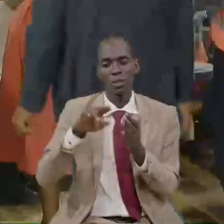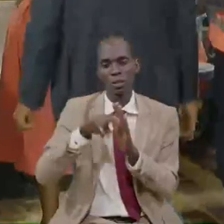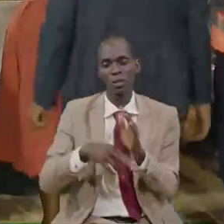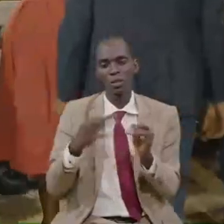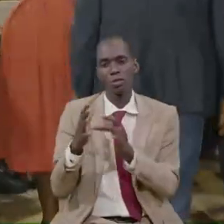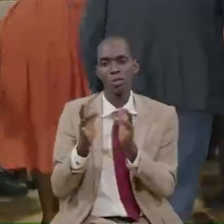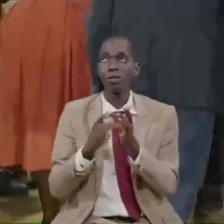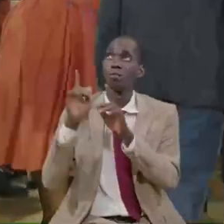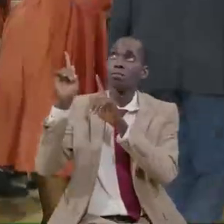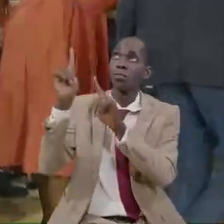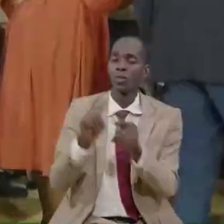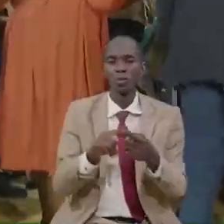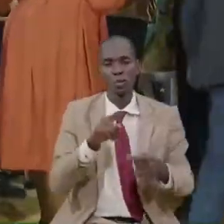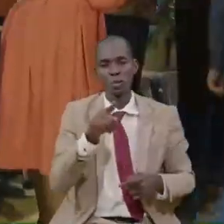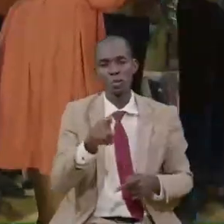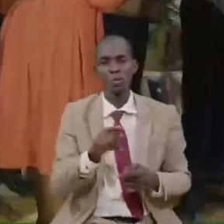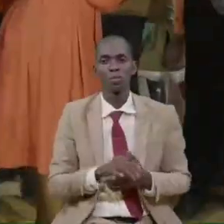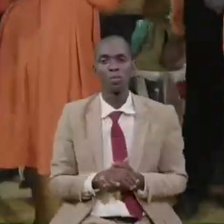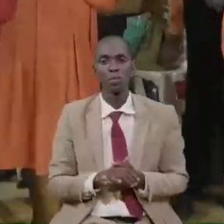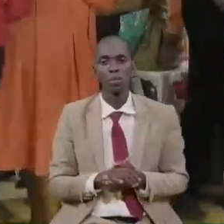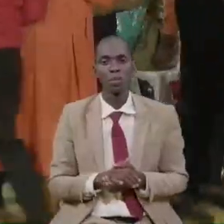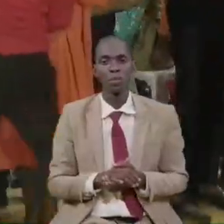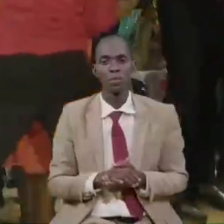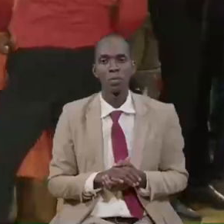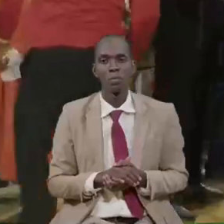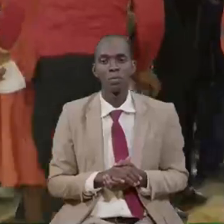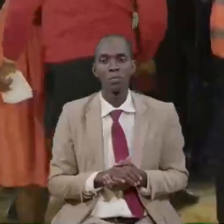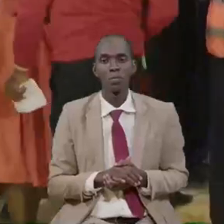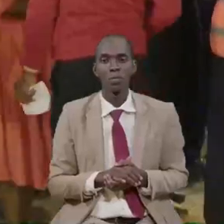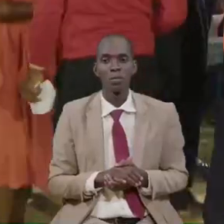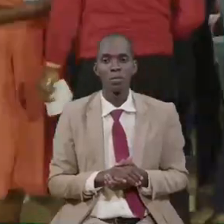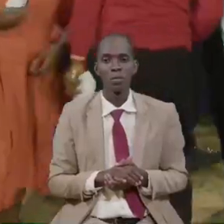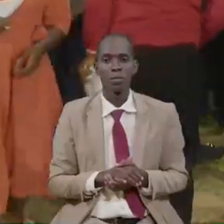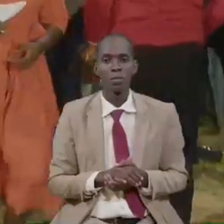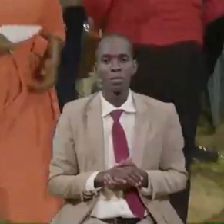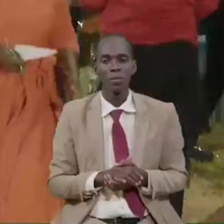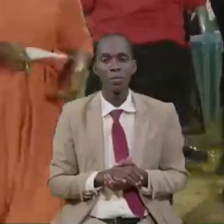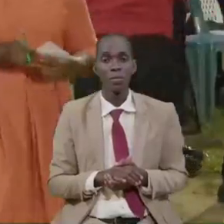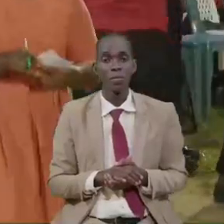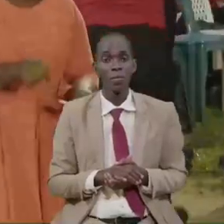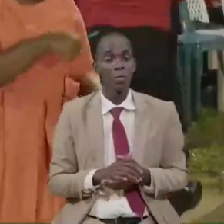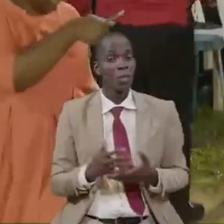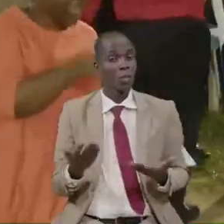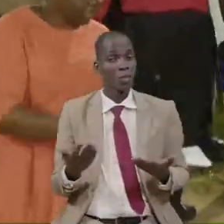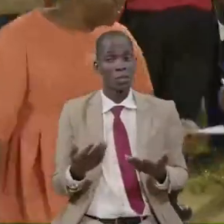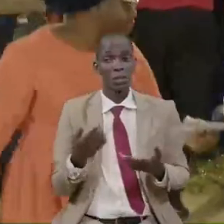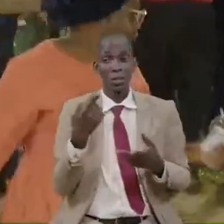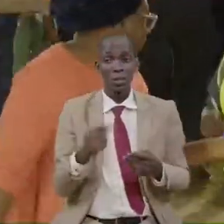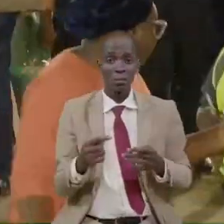ôter votre ôter la justice de Jésus et mettre cela sur vous. Faut pas